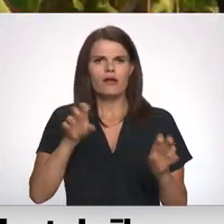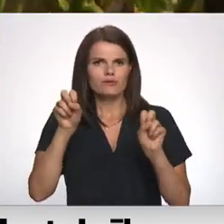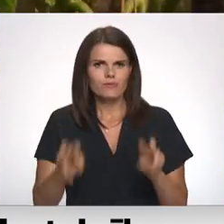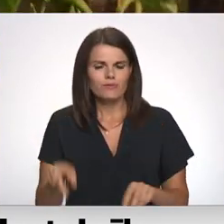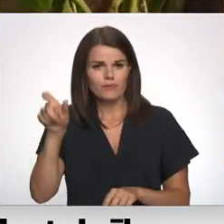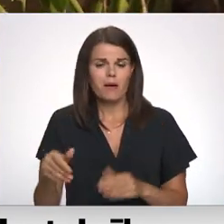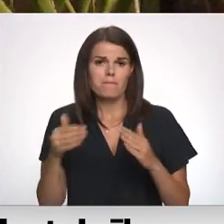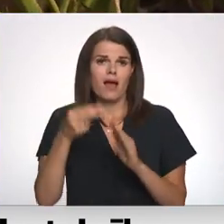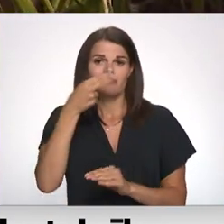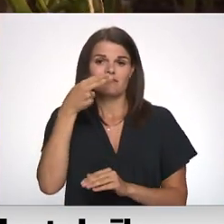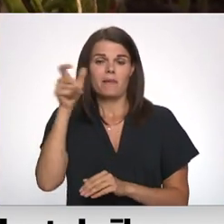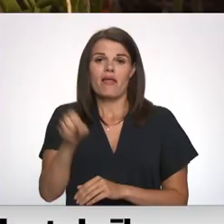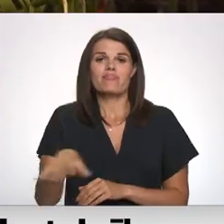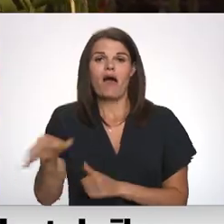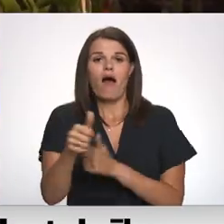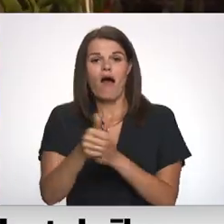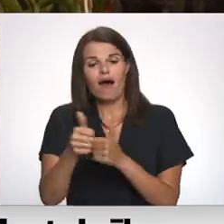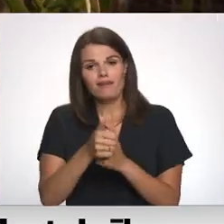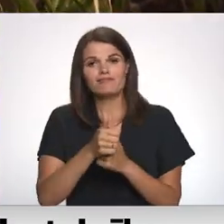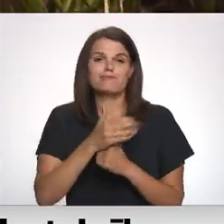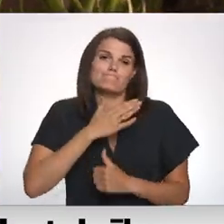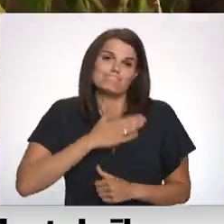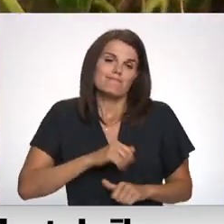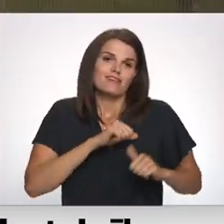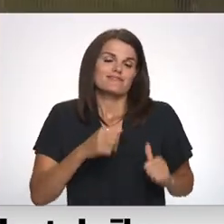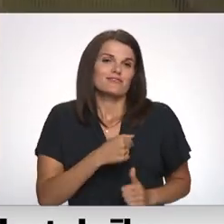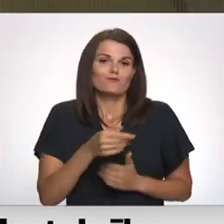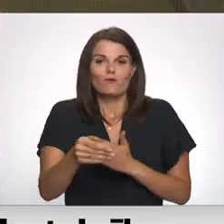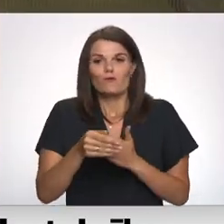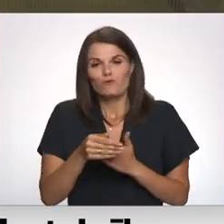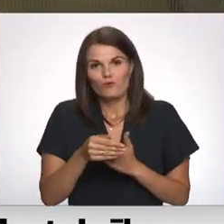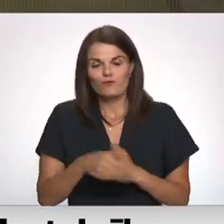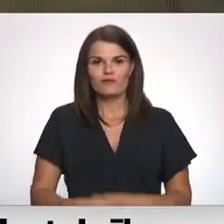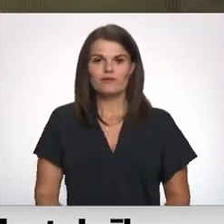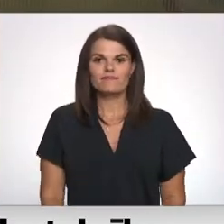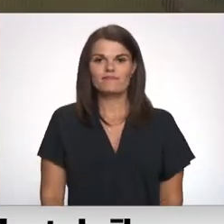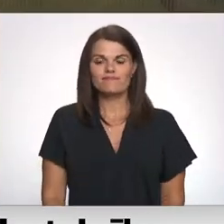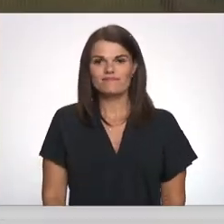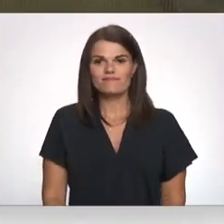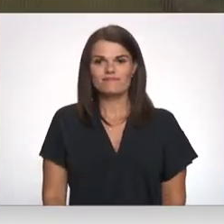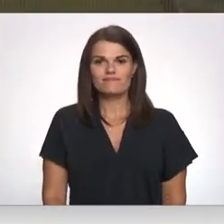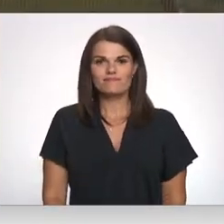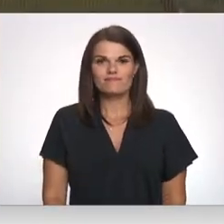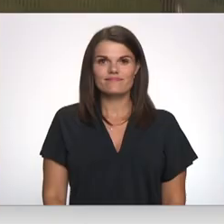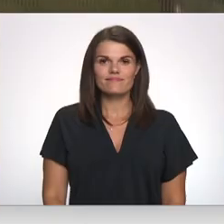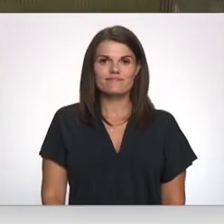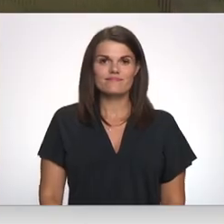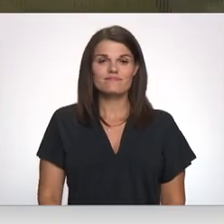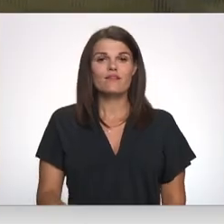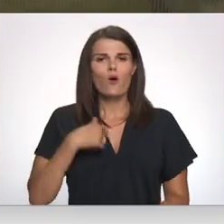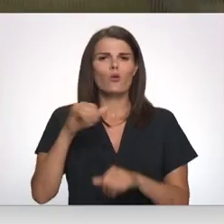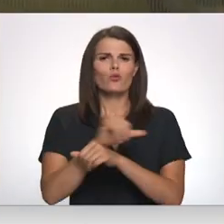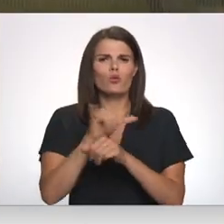Māsieniece savā piemājas dārziņā nodarbojas ar to, kas sirdī tūs. Video vykidvala adni, vtari, treti. Kanālā